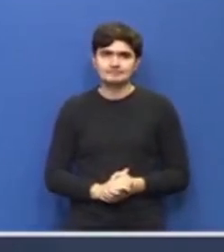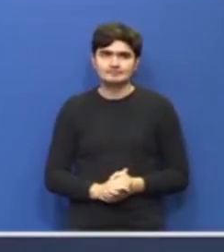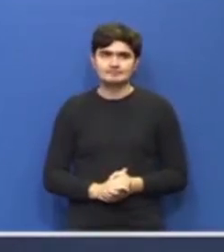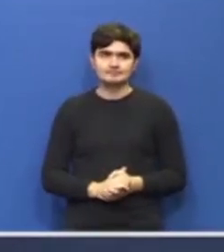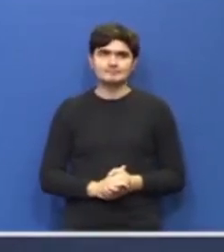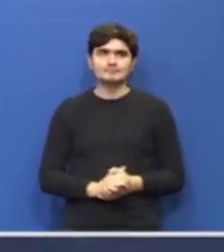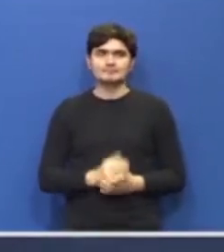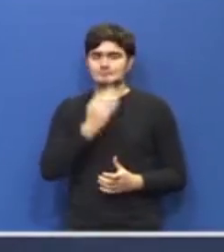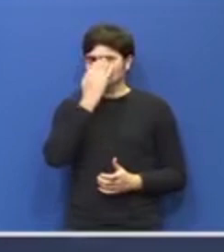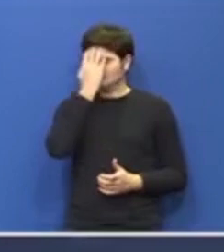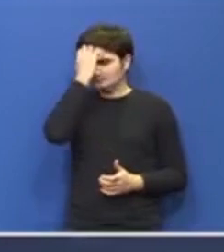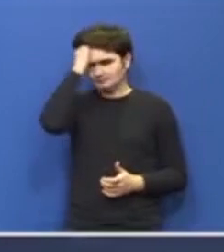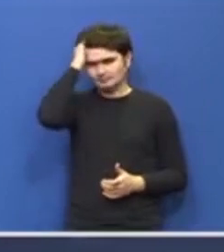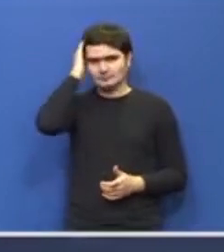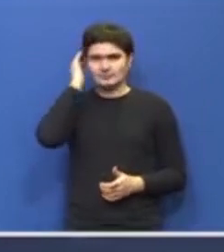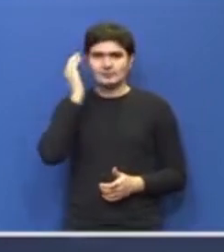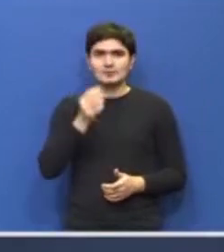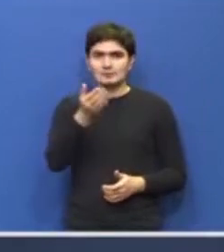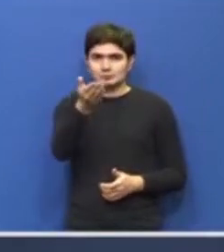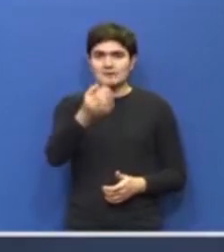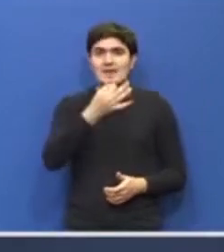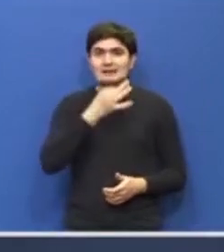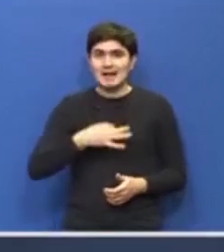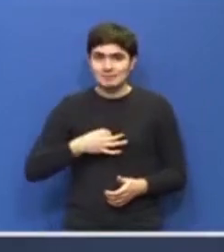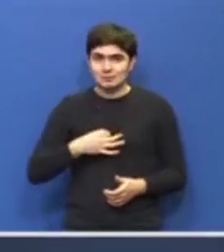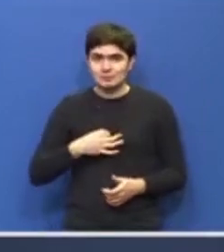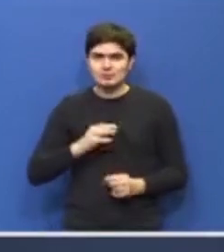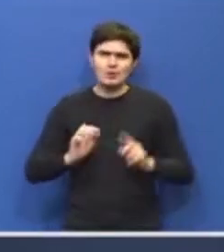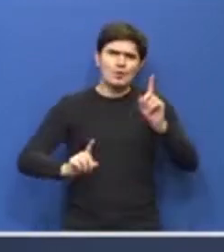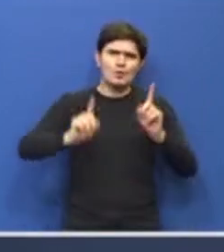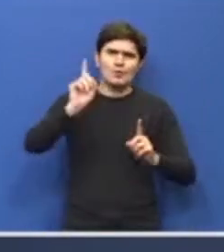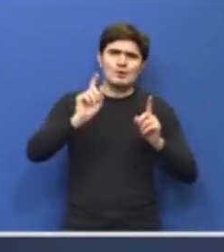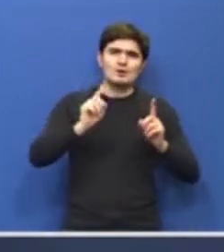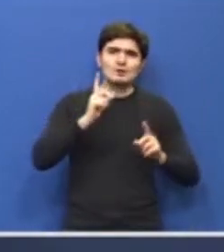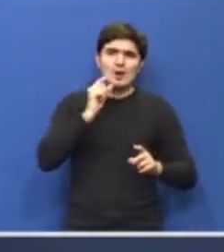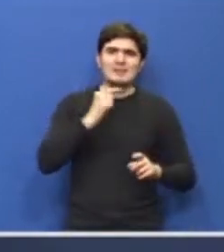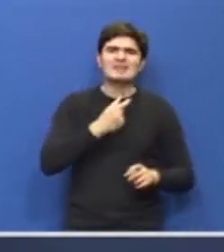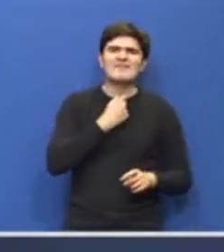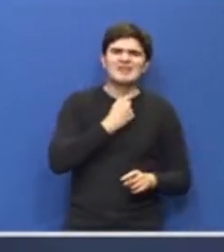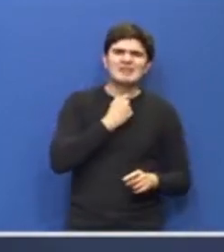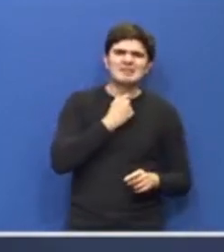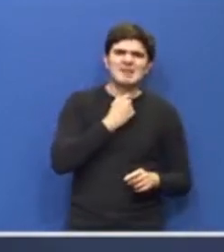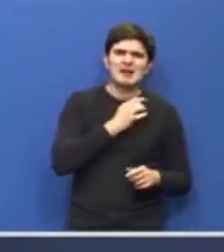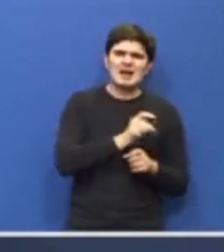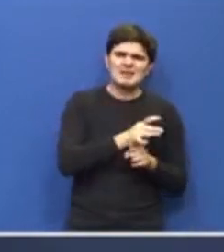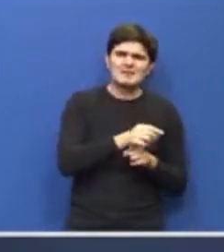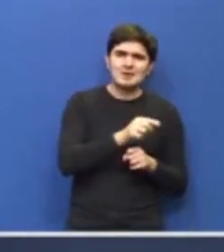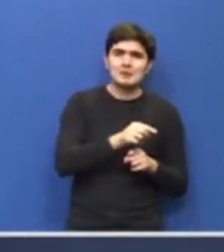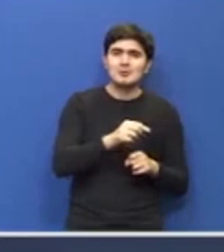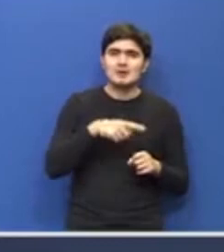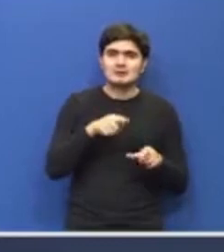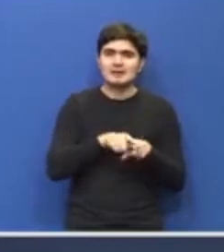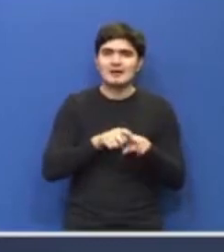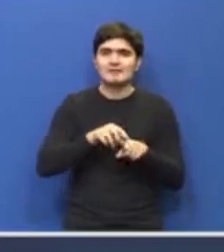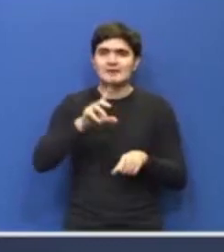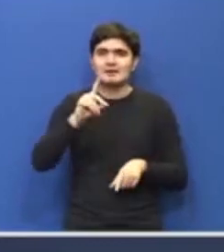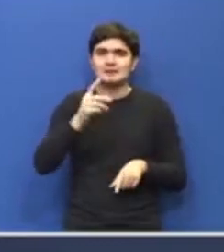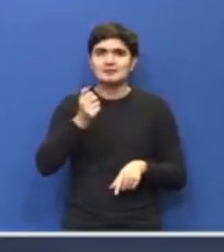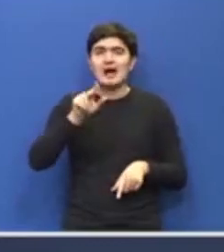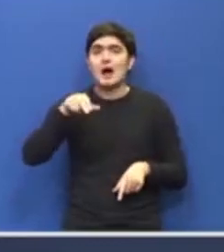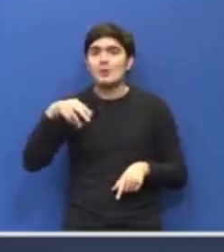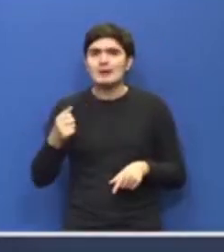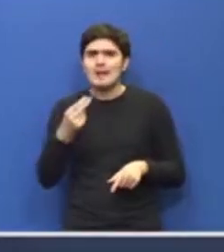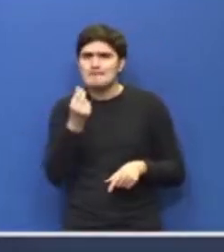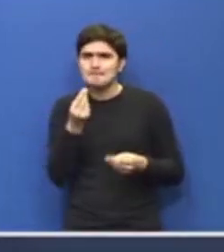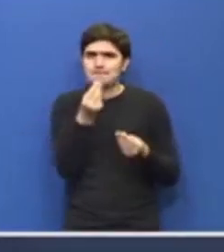Silvia Tranda, firma Metropola TV. A spus chiar dumneavoastră că unii sunt victime. Deci putem vorbi de despăgubiri pentru